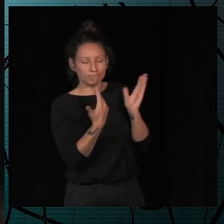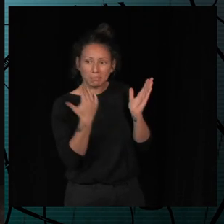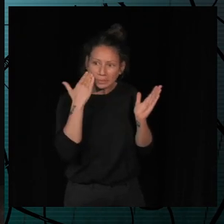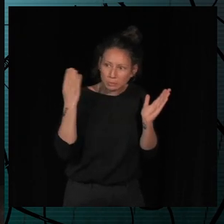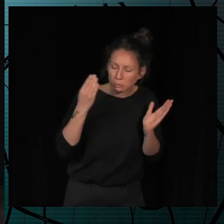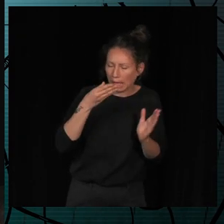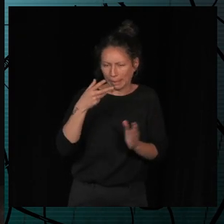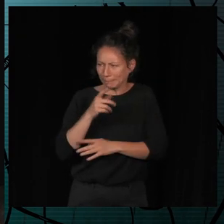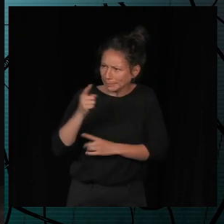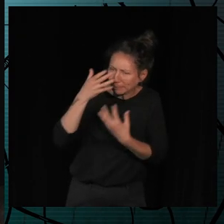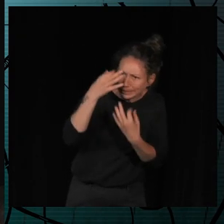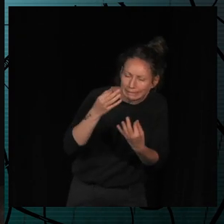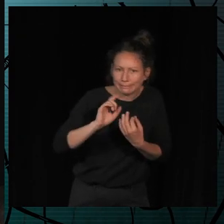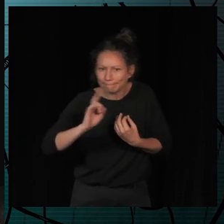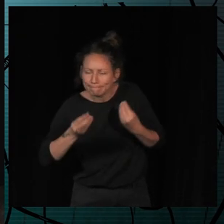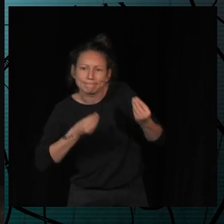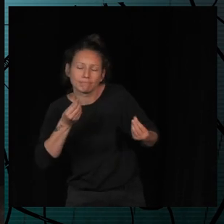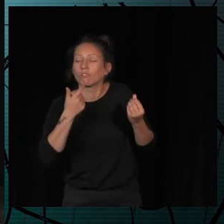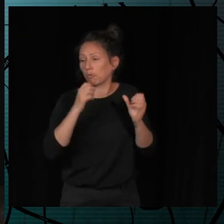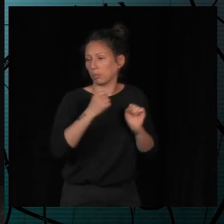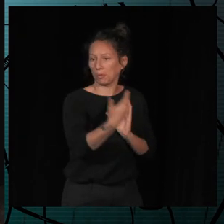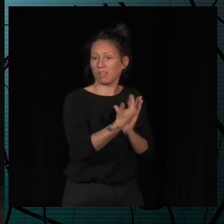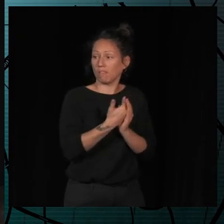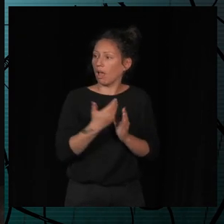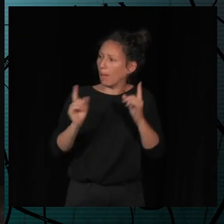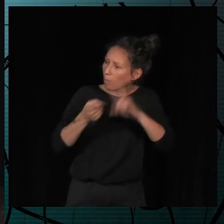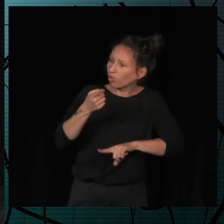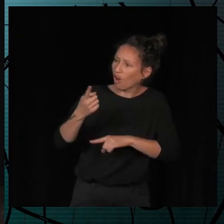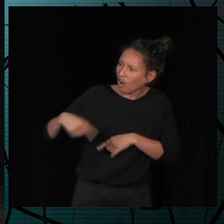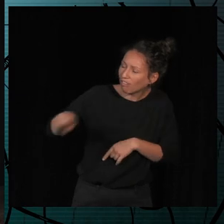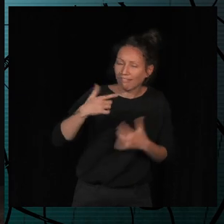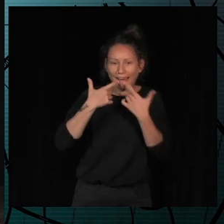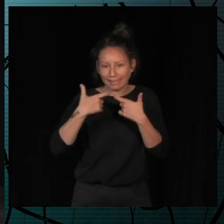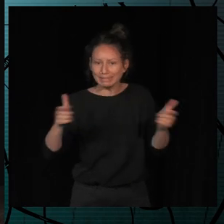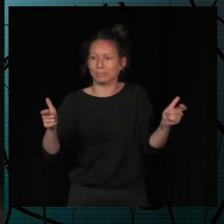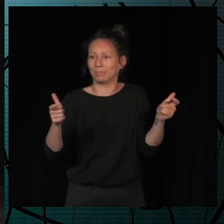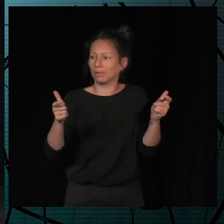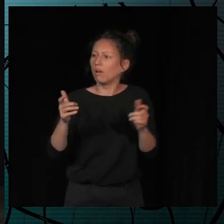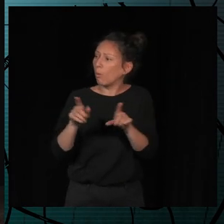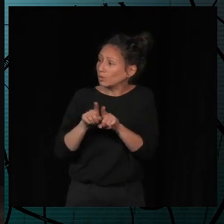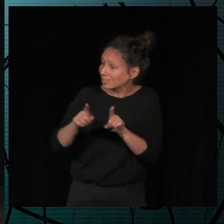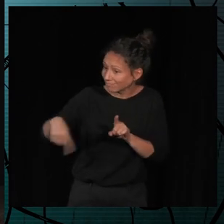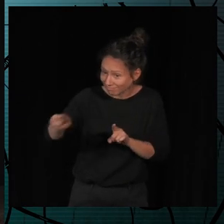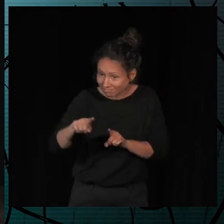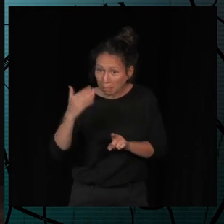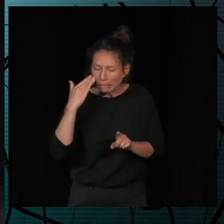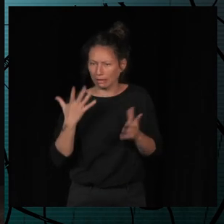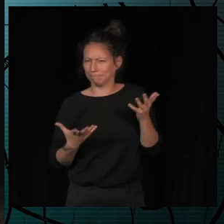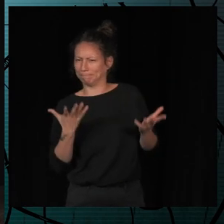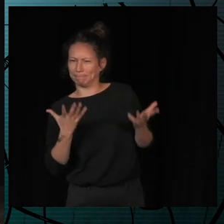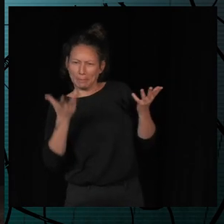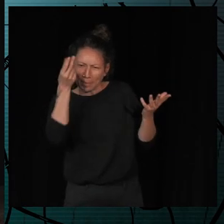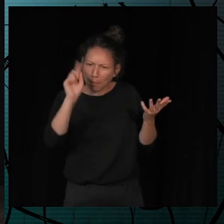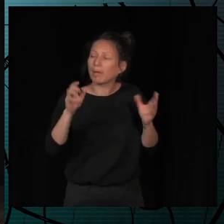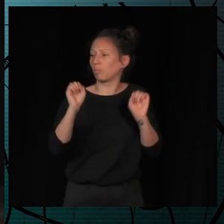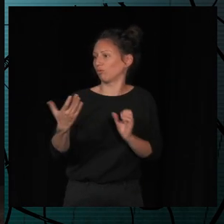choses ce qui encore une fois en terme d'accessibilité est bon pour tout le monde s'il y a des gens qui parfois n'osent pas interrompre bahà on se permettra de le